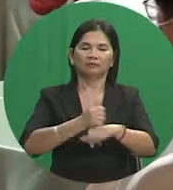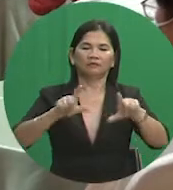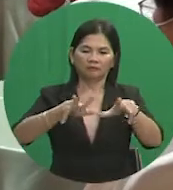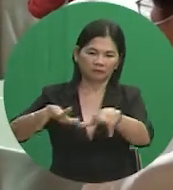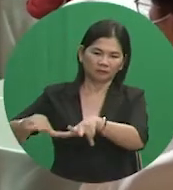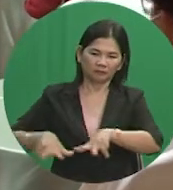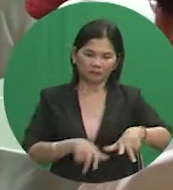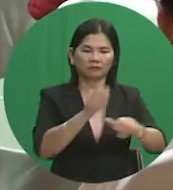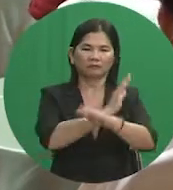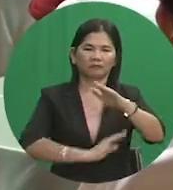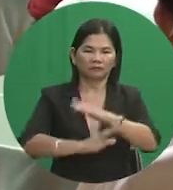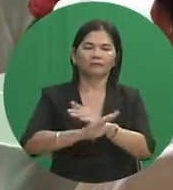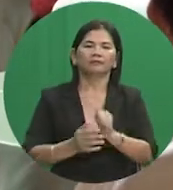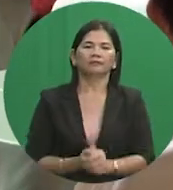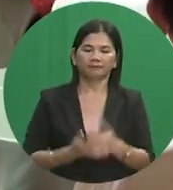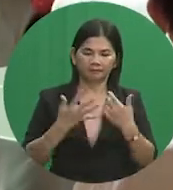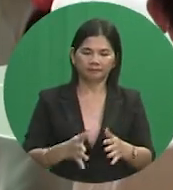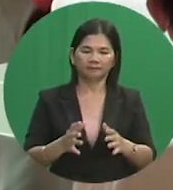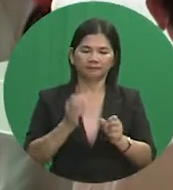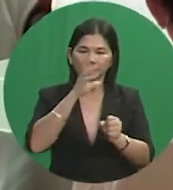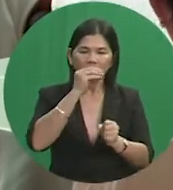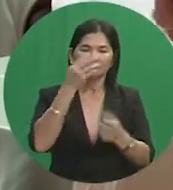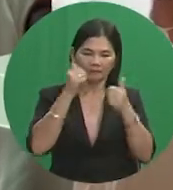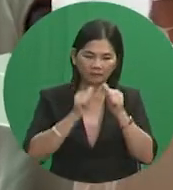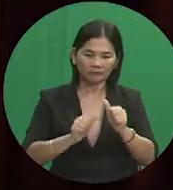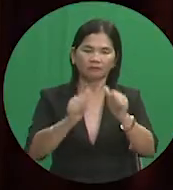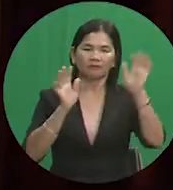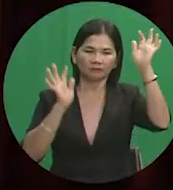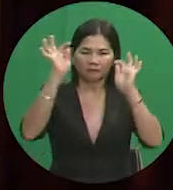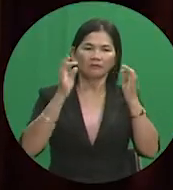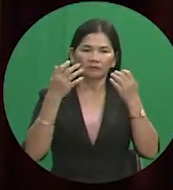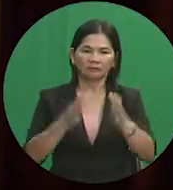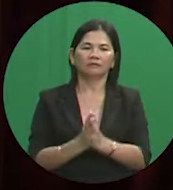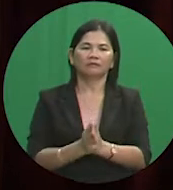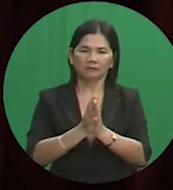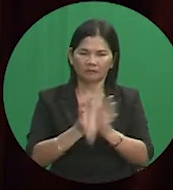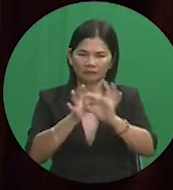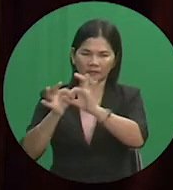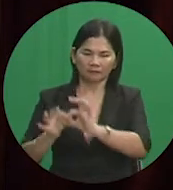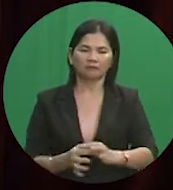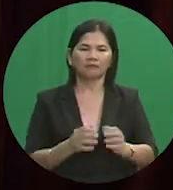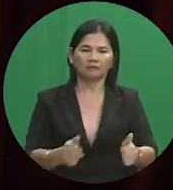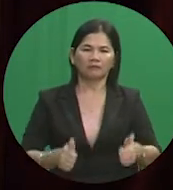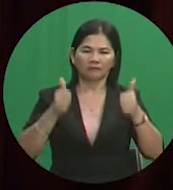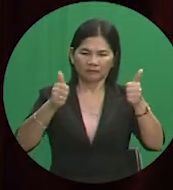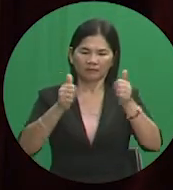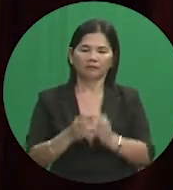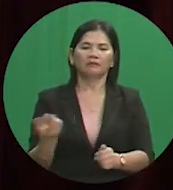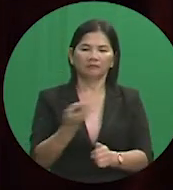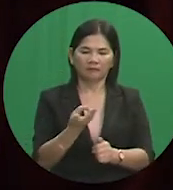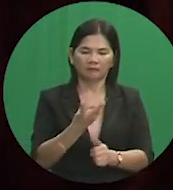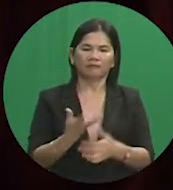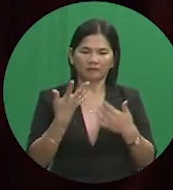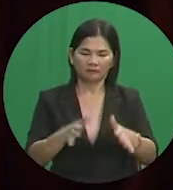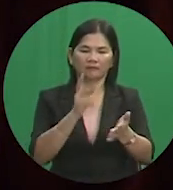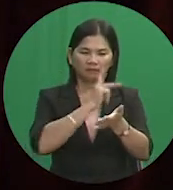สกรรมเพียบชนปิกาบานไทร์ก้าวสสารหนึ่งเวดัมไลค์ปัวจมพวกกัศหะประตบัตกาดอลอโรเวียงอักเกะเลข